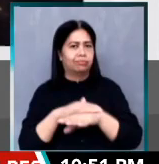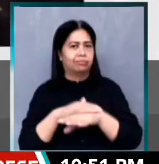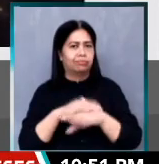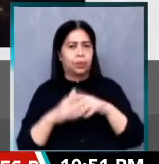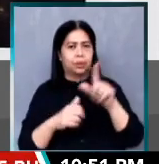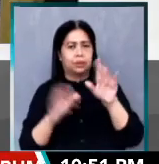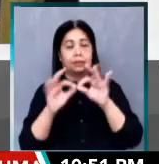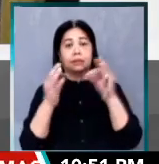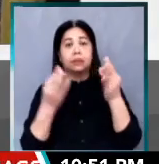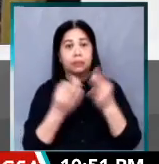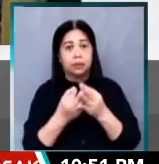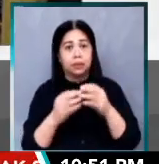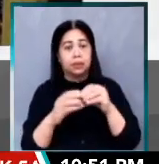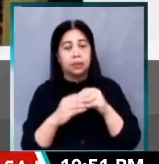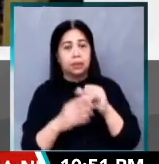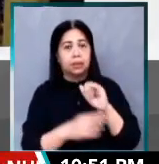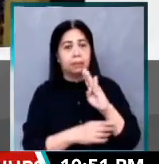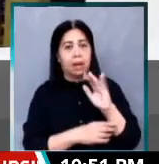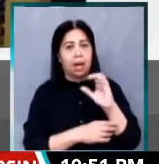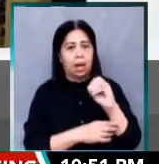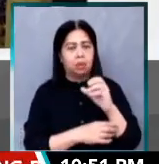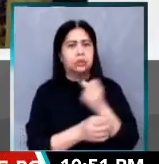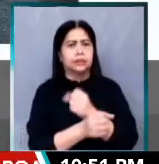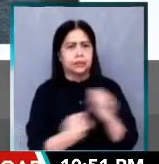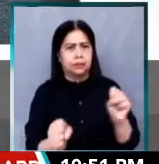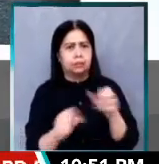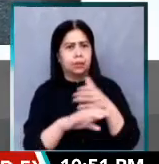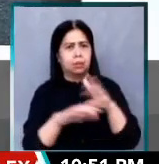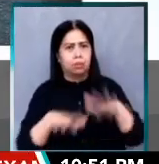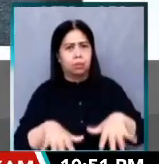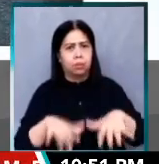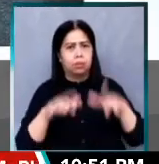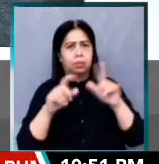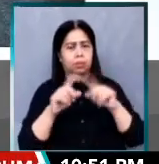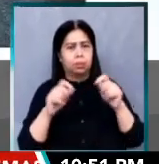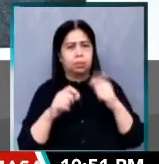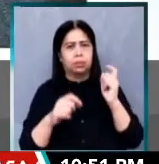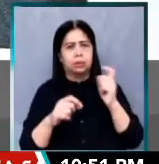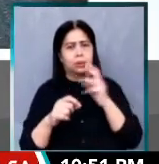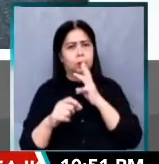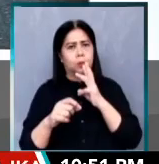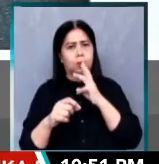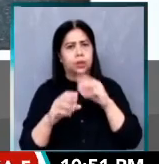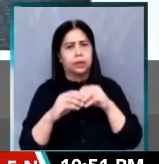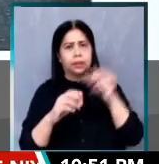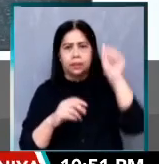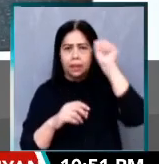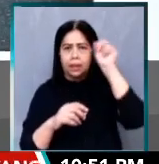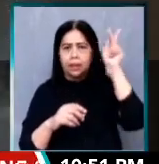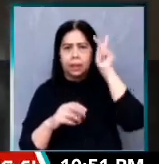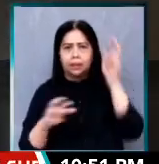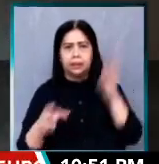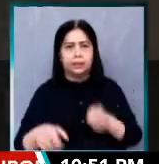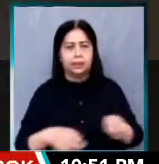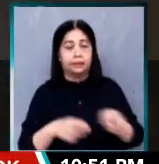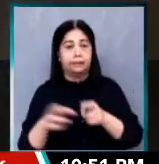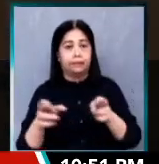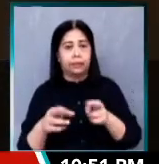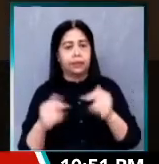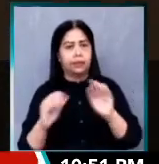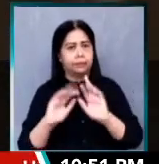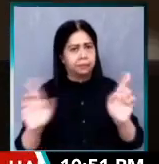sa Libacaw ang sinagip matapos abutan ng pagtaas ng tubig sa Aklan River. Nakaalerto na rin ang lokal